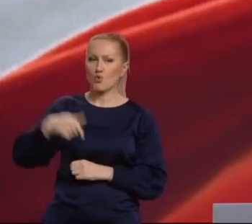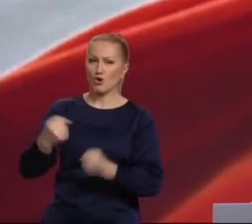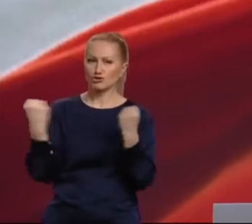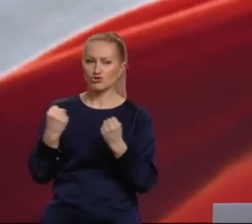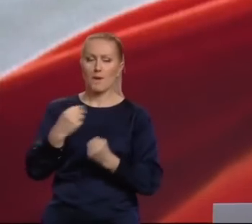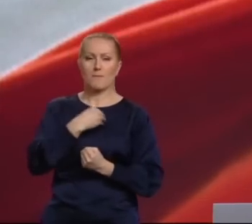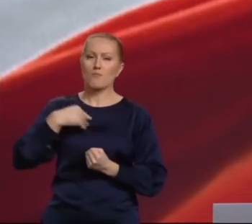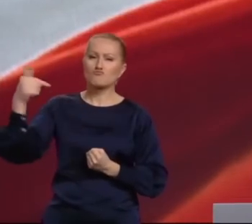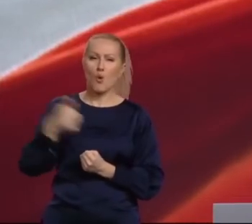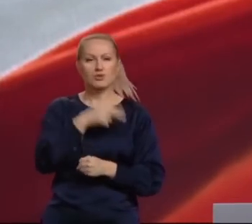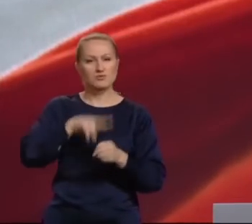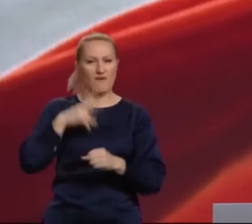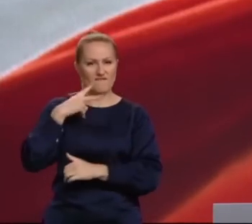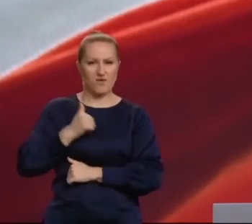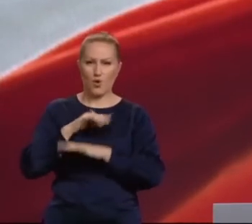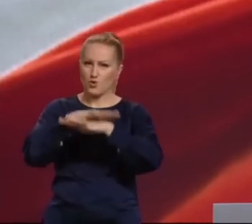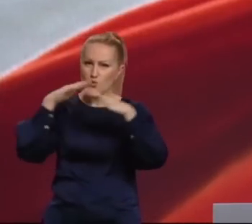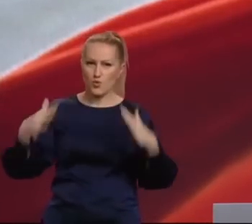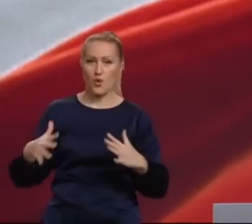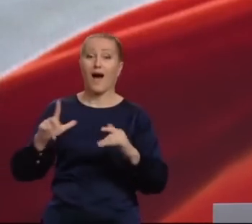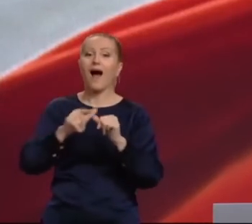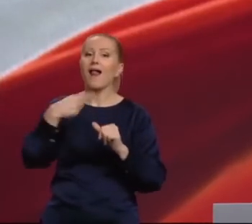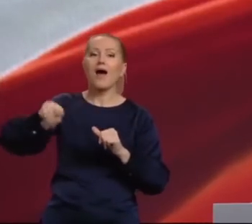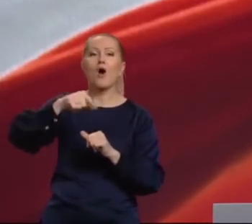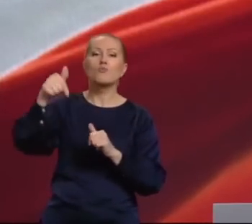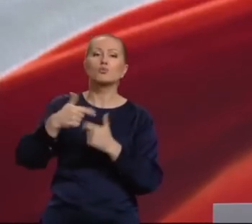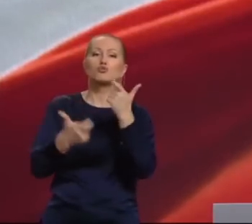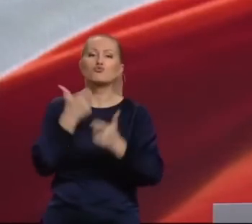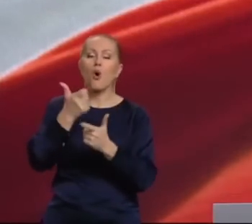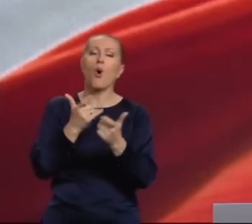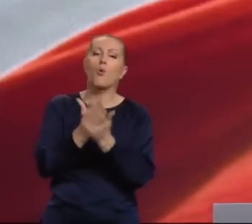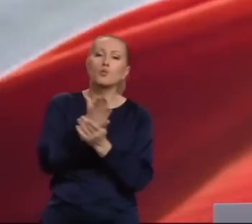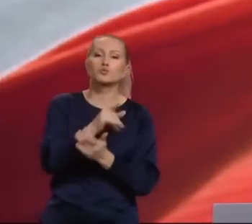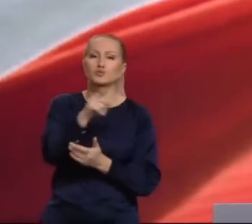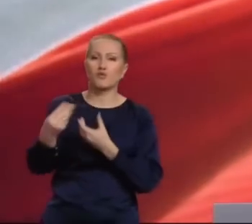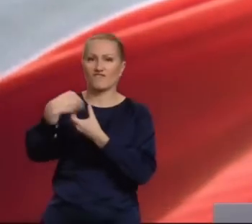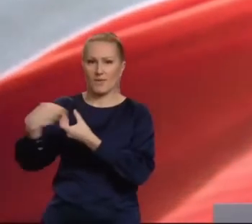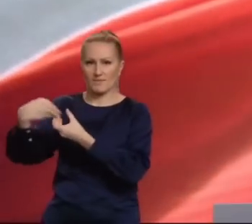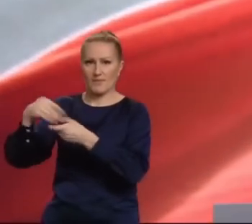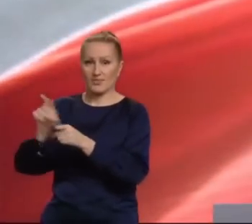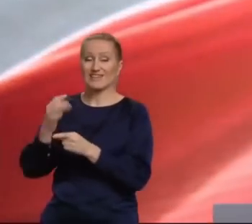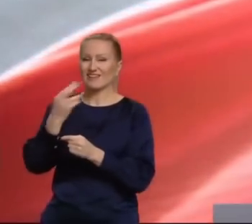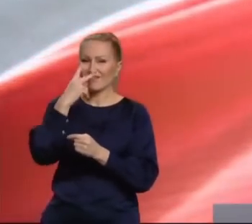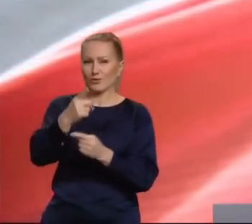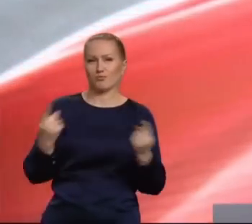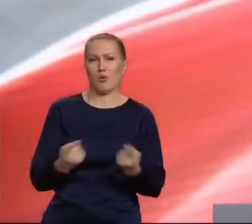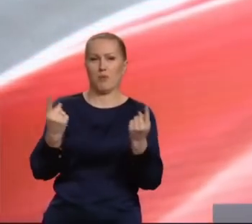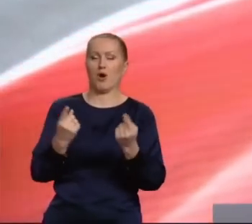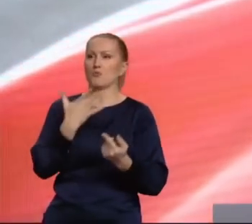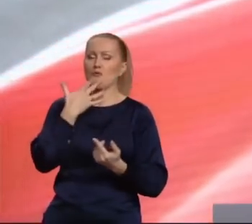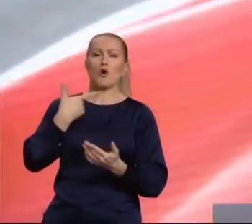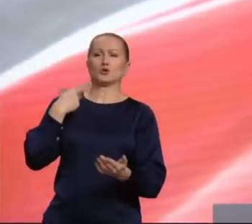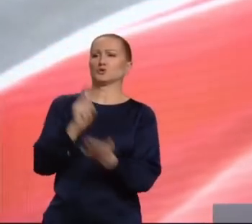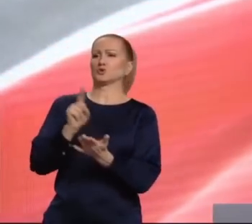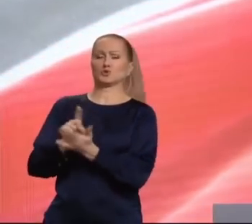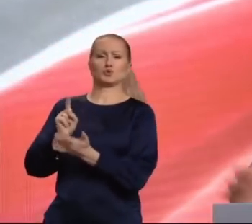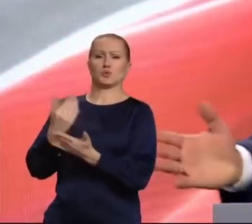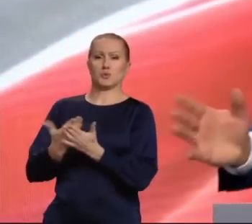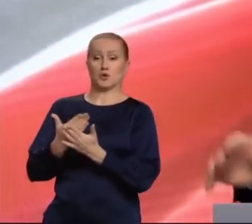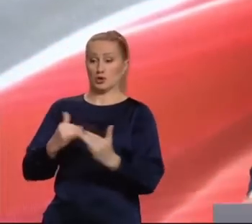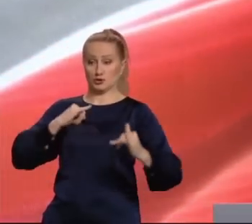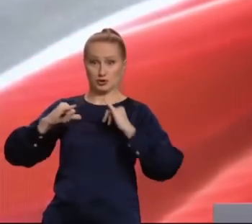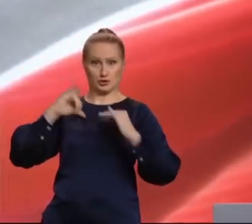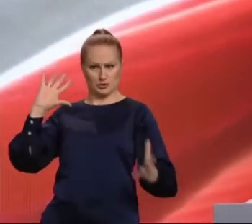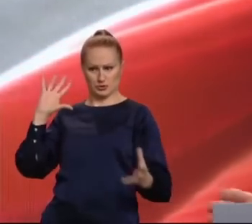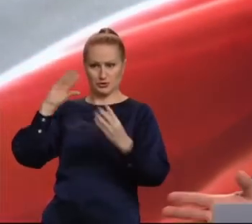być uzbrojona, ale ktoś to wszystko musi jeszcze obsługiwać. W tej chwili mamy do czynienia ze swego rodzaju propagandą sukcesu, to znaczy rząd z 8 lat